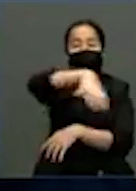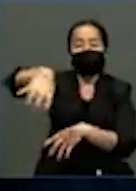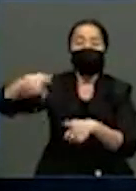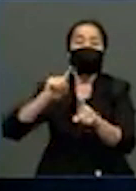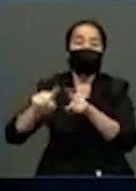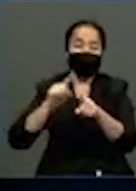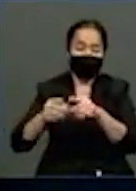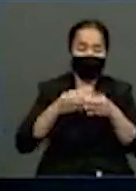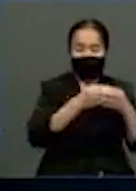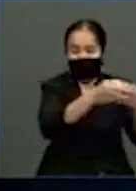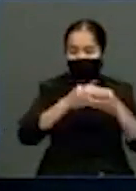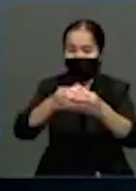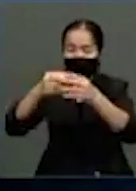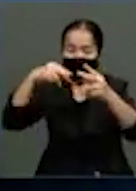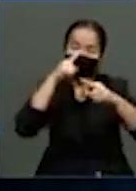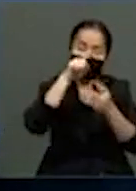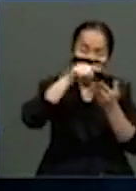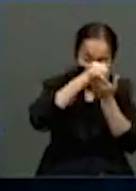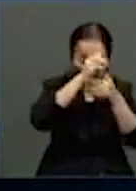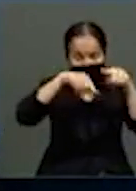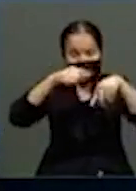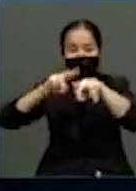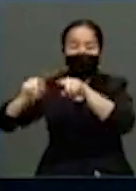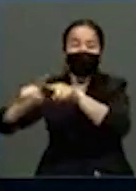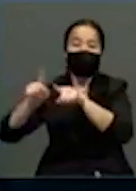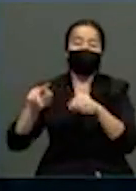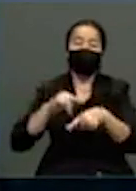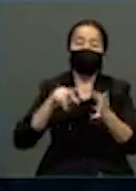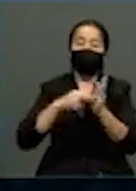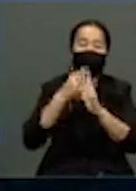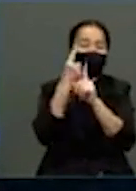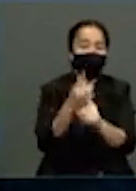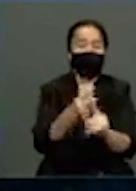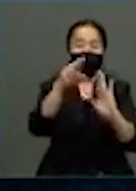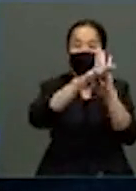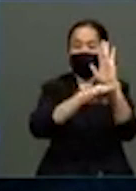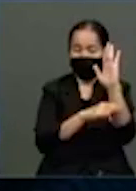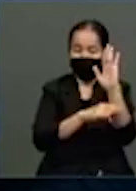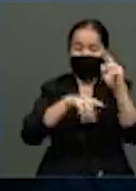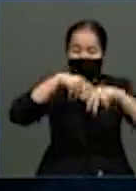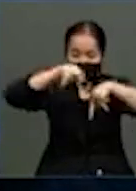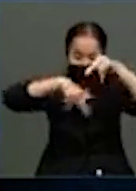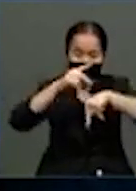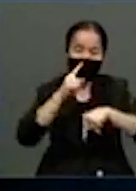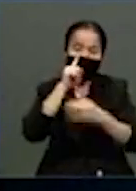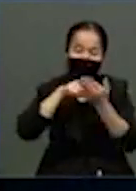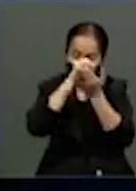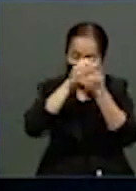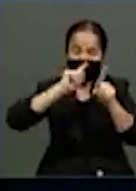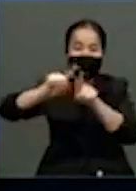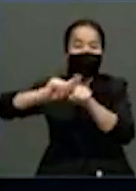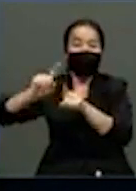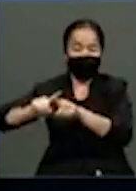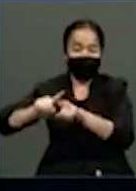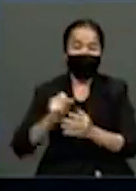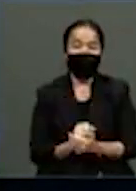จอเคสจำนวนมากนี้ก็เป็นไปตามที่เขาวางตารางในการตรวจหาเชื้อนะครับก็จะเจอเป็นกลุ่มก้อนใหญ่ๆอย่างนี้ขึ้นม